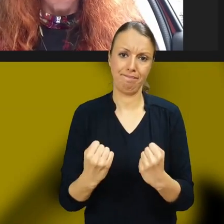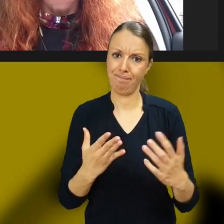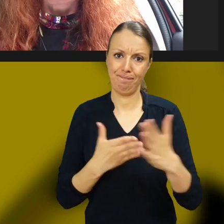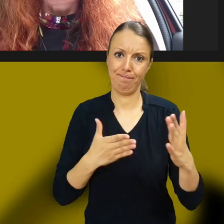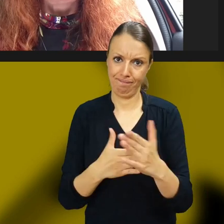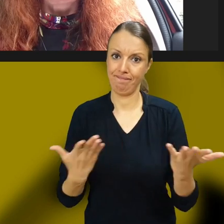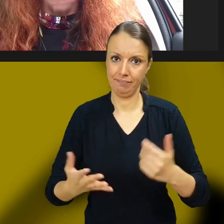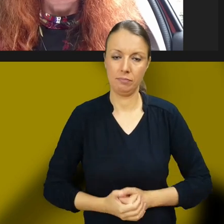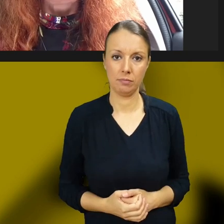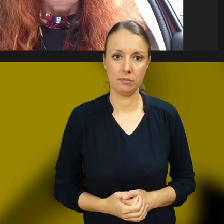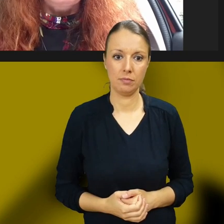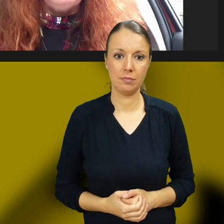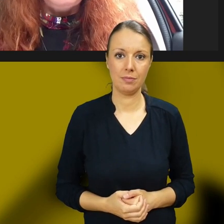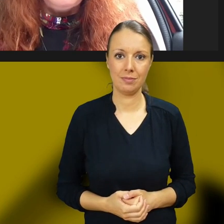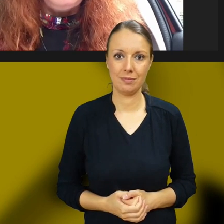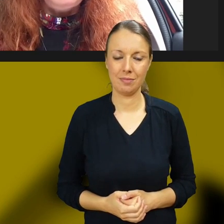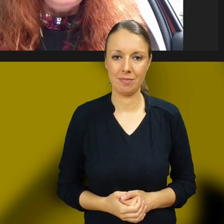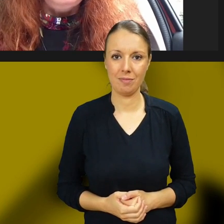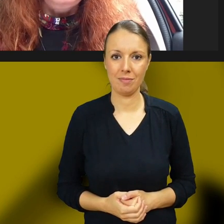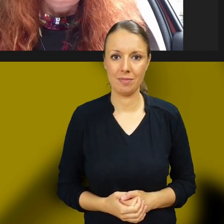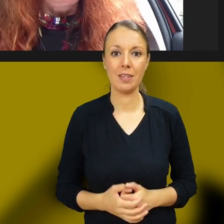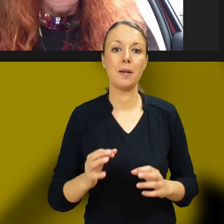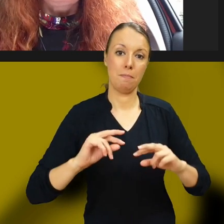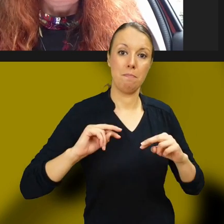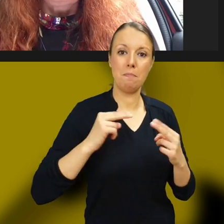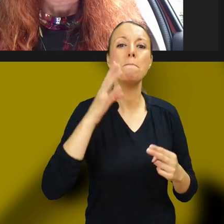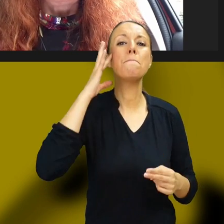Wrócić do punktu otwarcia pani wypowiedzi, ponieważ